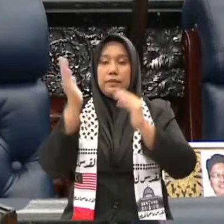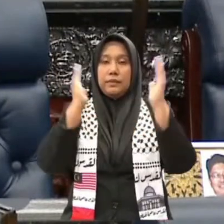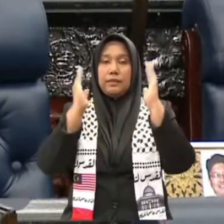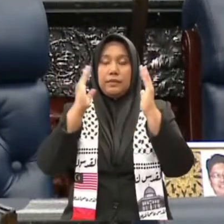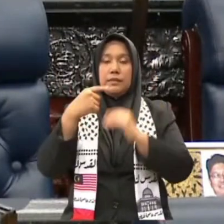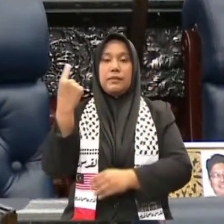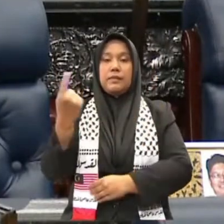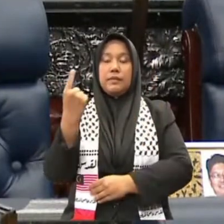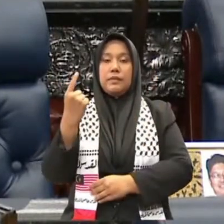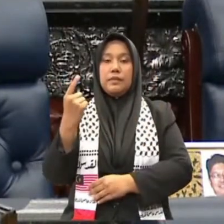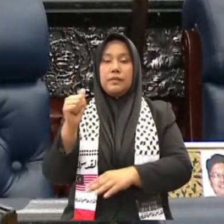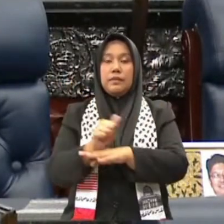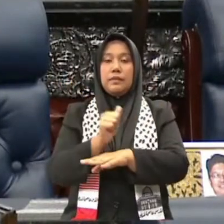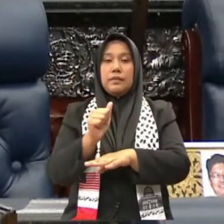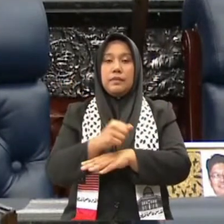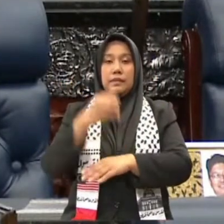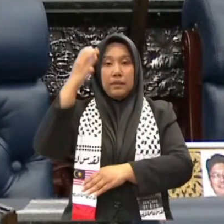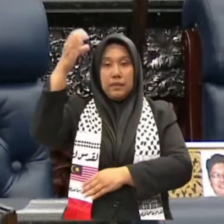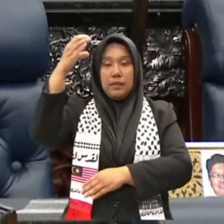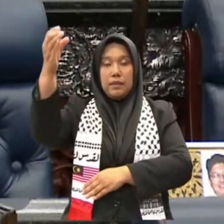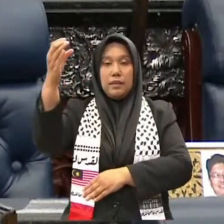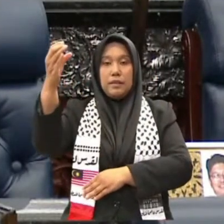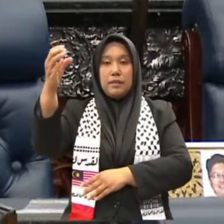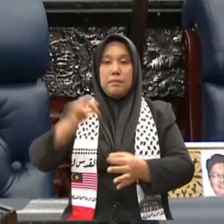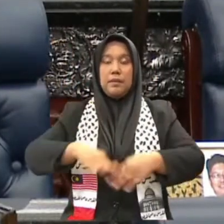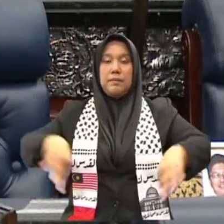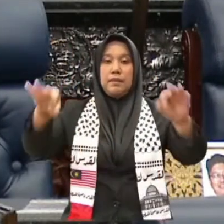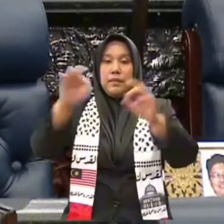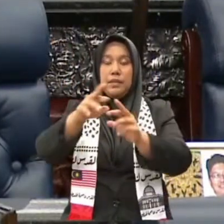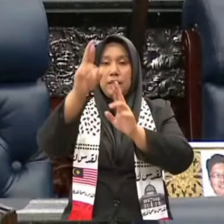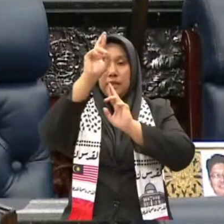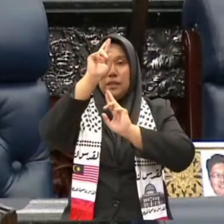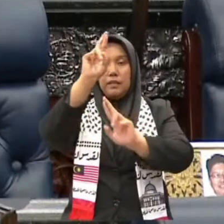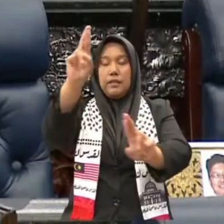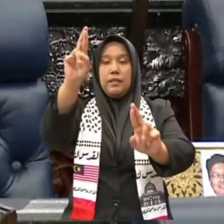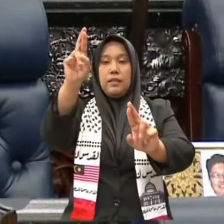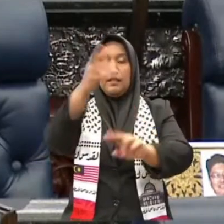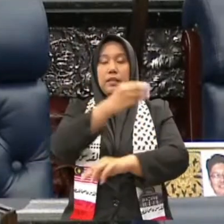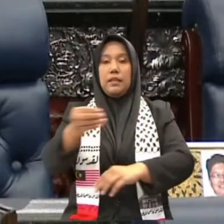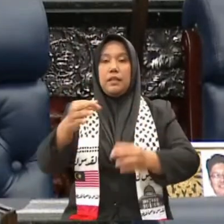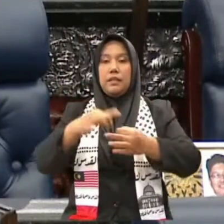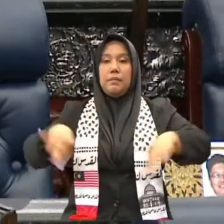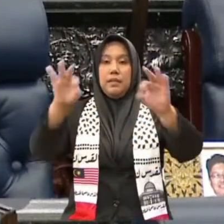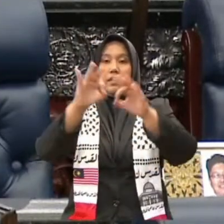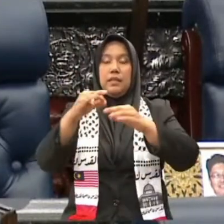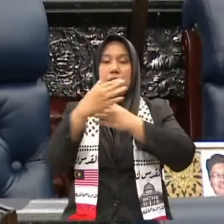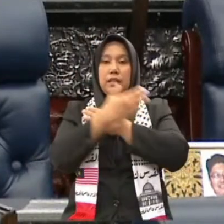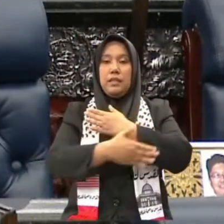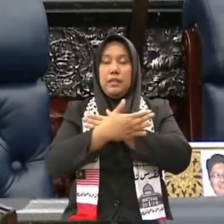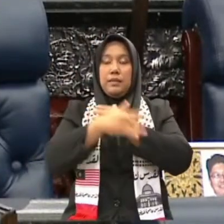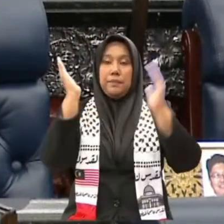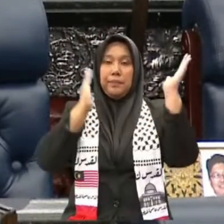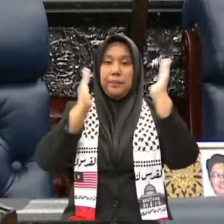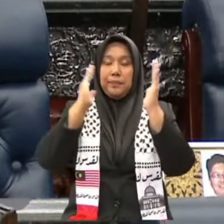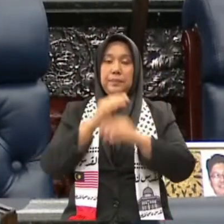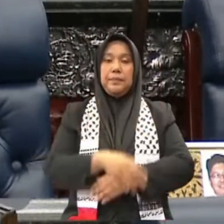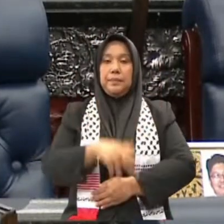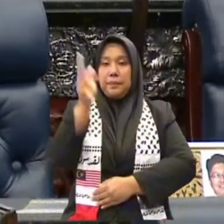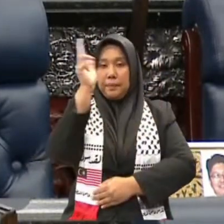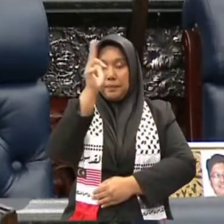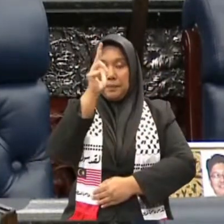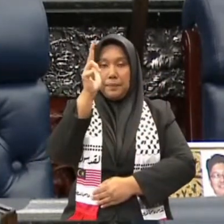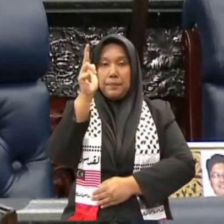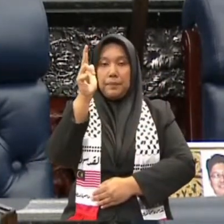sentiasa mengamalkan konsep yang mengutamakan kedaulatan dan kepentingan negara. Kerajaan Malaysia